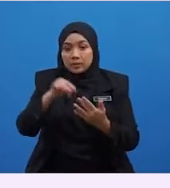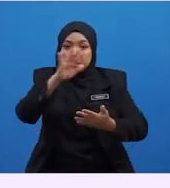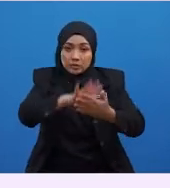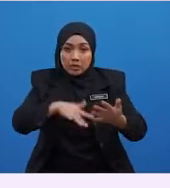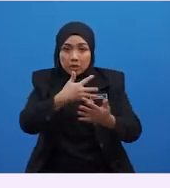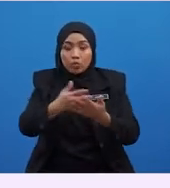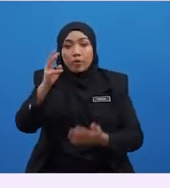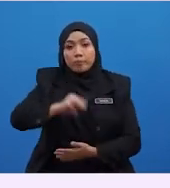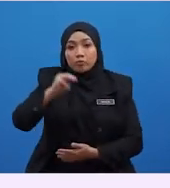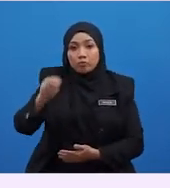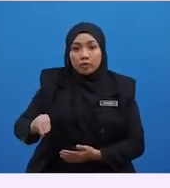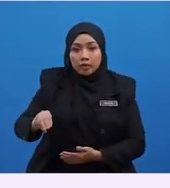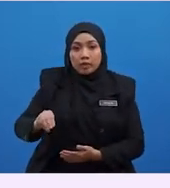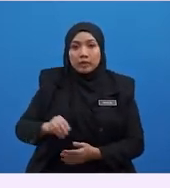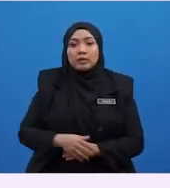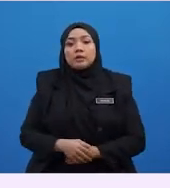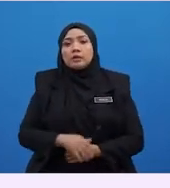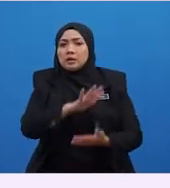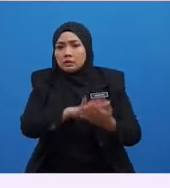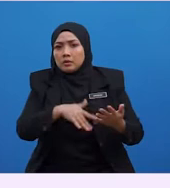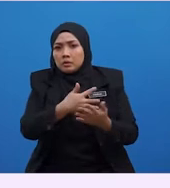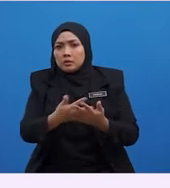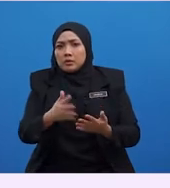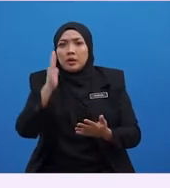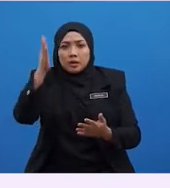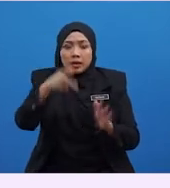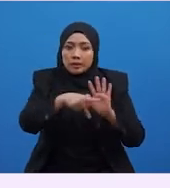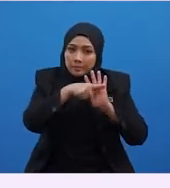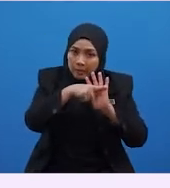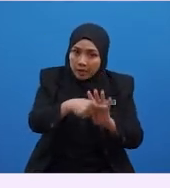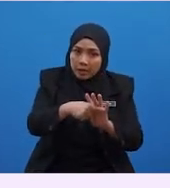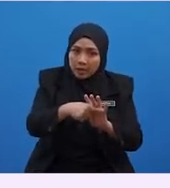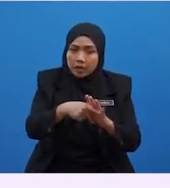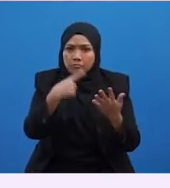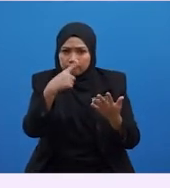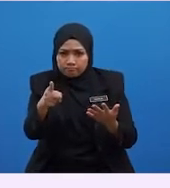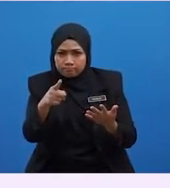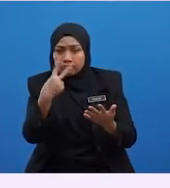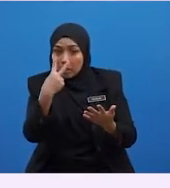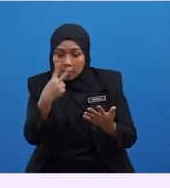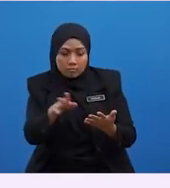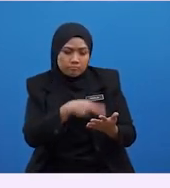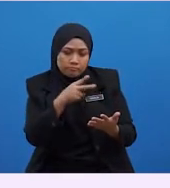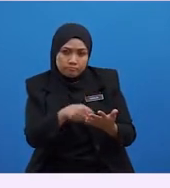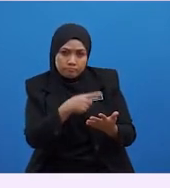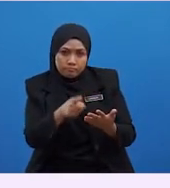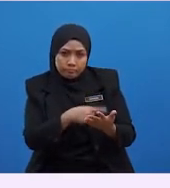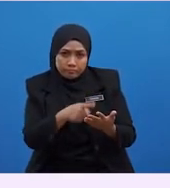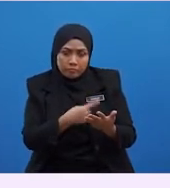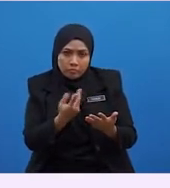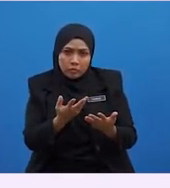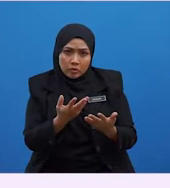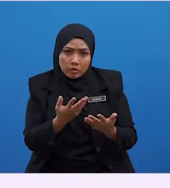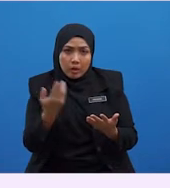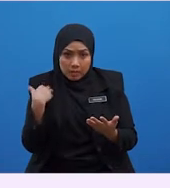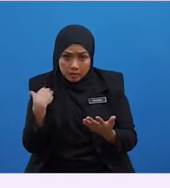murid yang digunakan. Jadual tersebut akan dipaparkan. Semak nama bagi Dustin Johnson sama